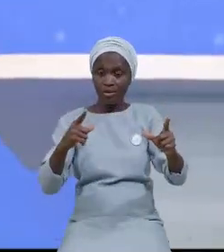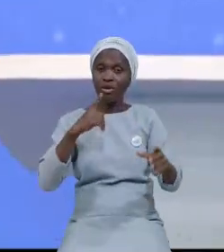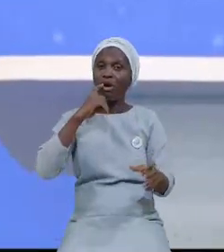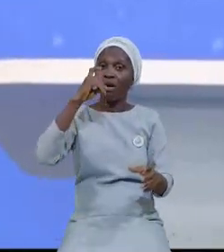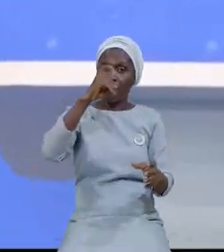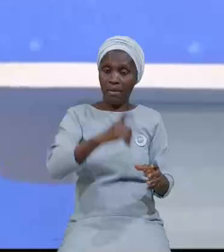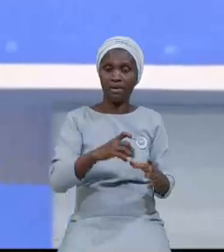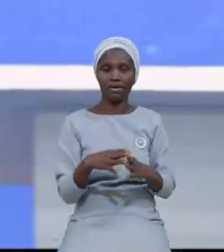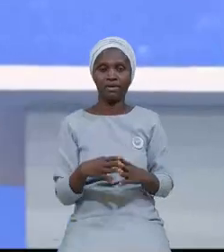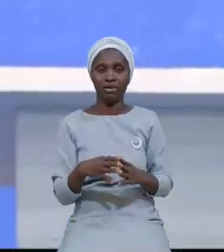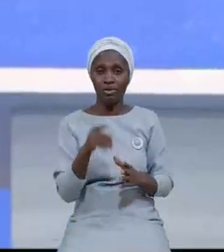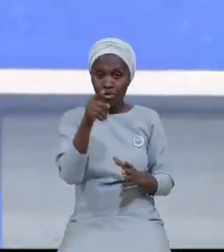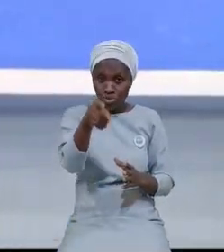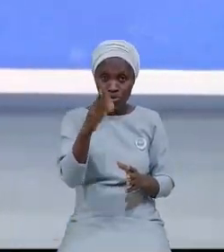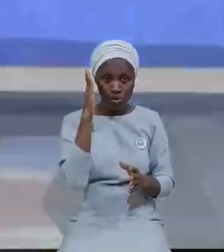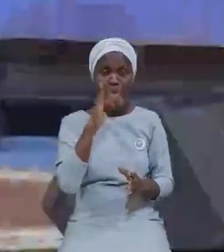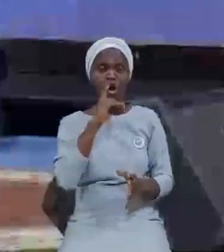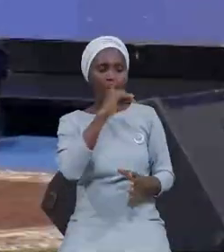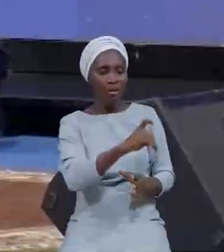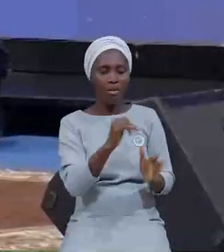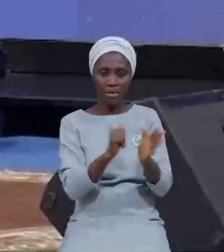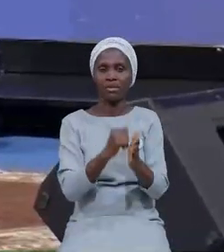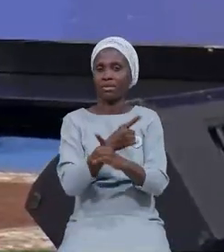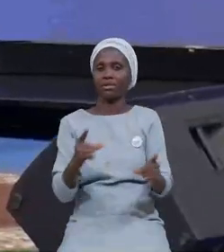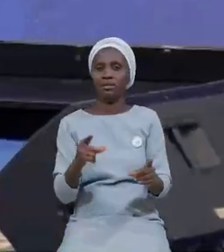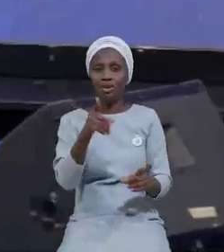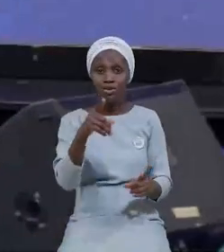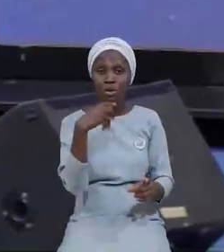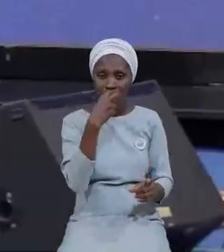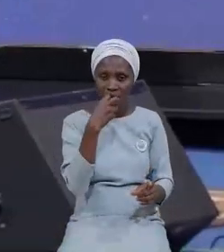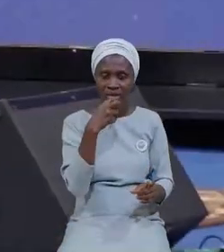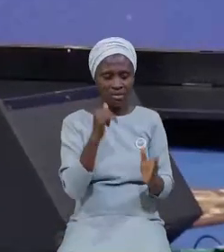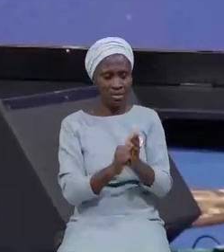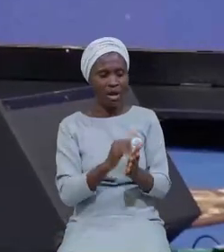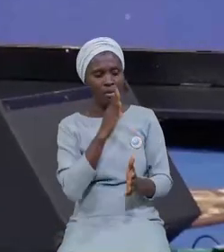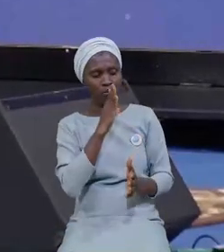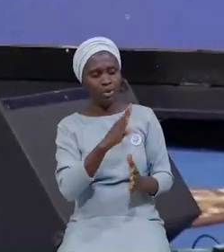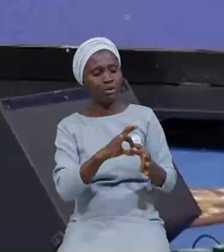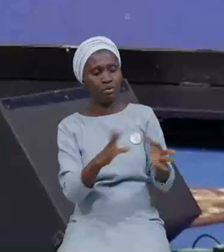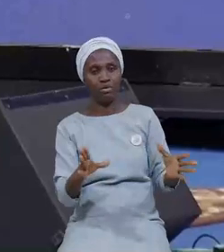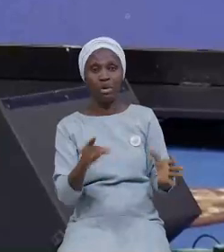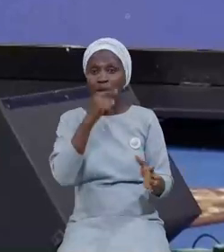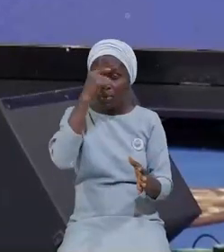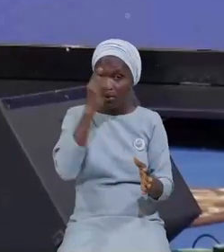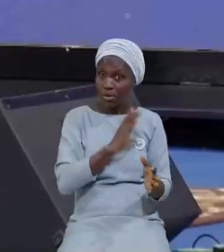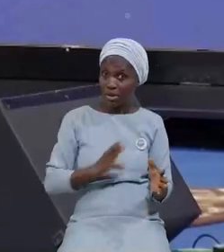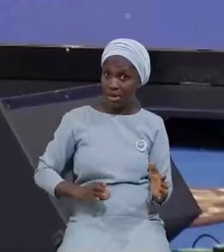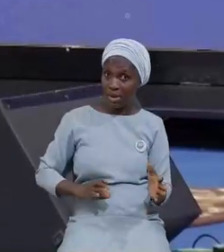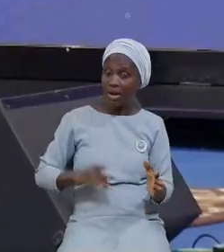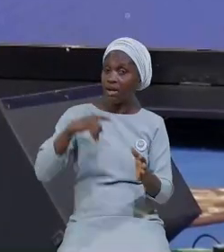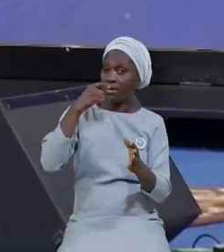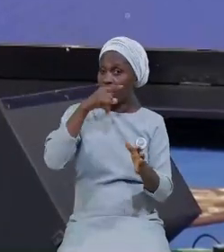libération ordonnée vous commandez ordonnez cette libération soit délié parce que Christ a